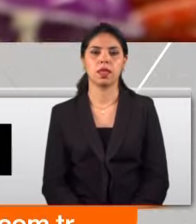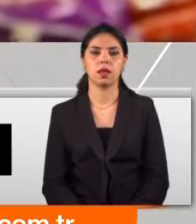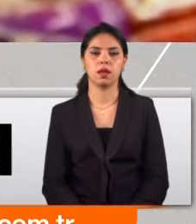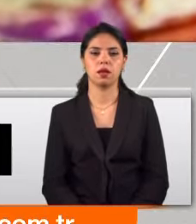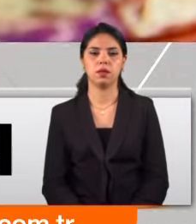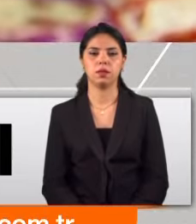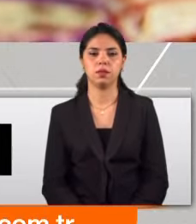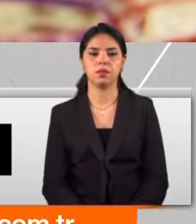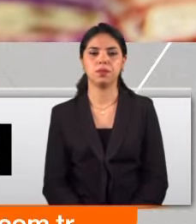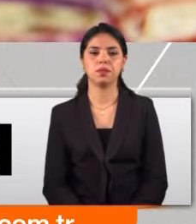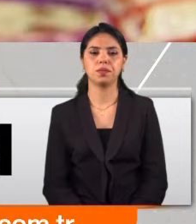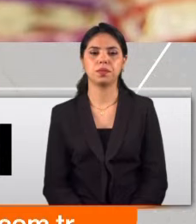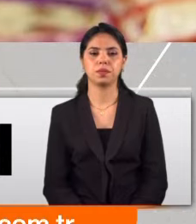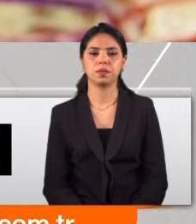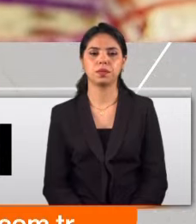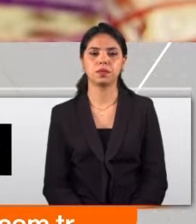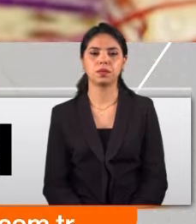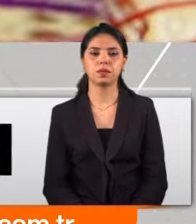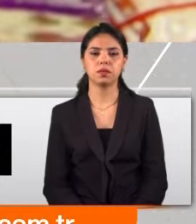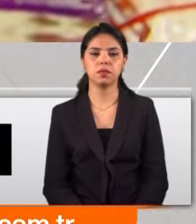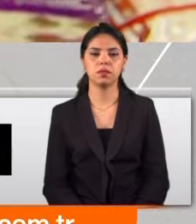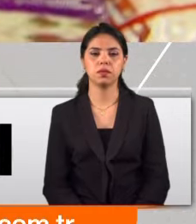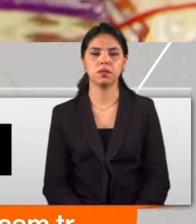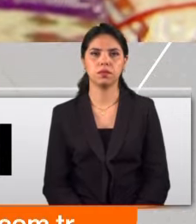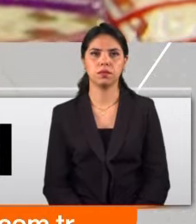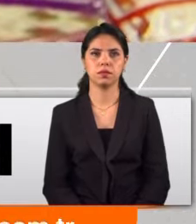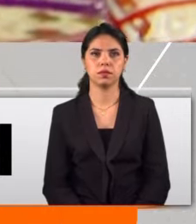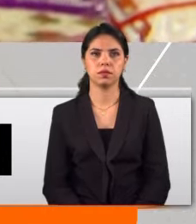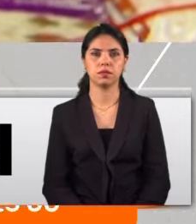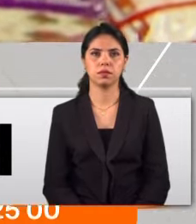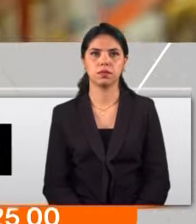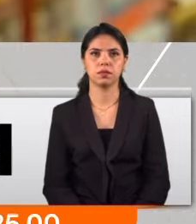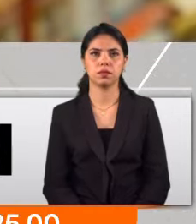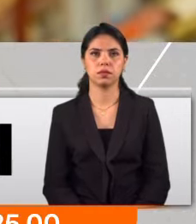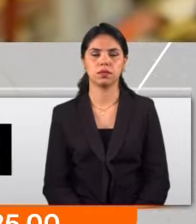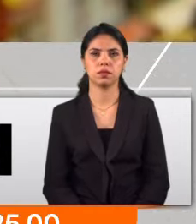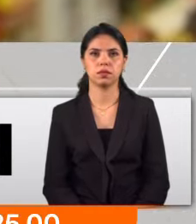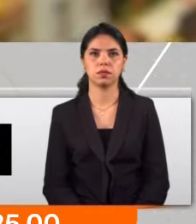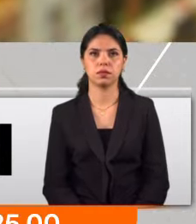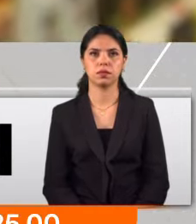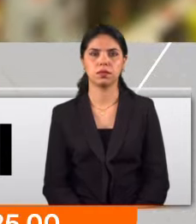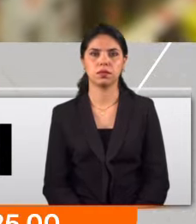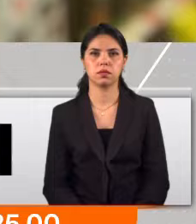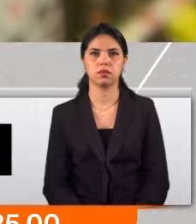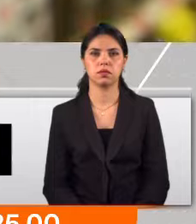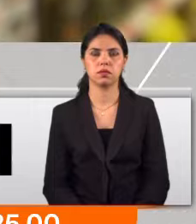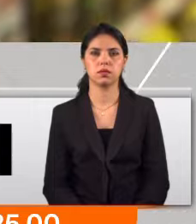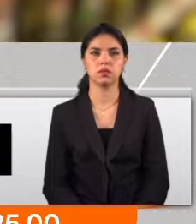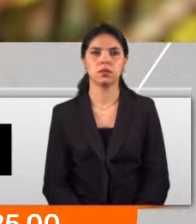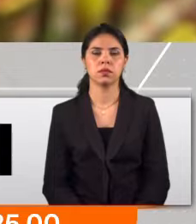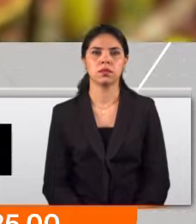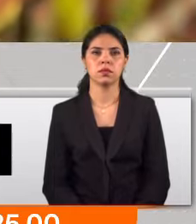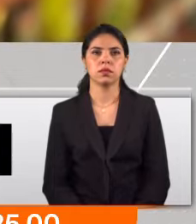vazgeçsinler. Çünkü geçici kapatma uygulaması da teklifimiz arasında 15